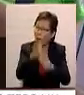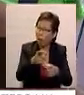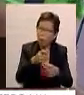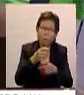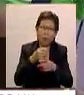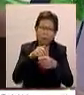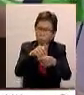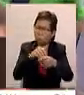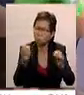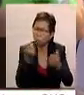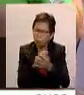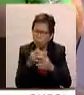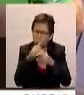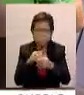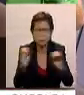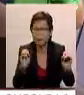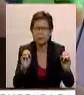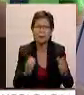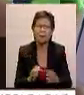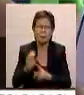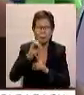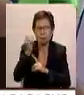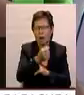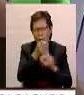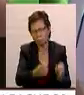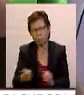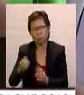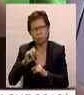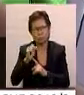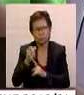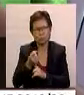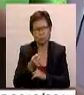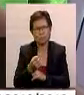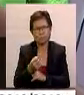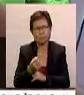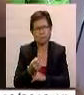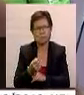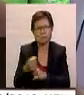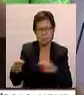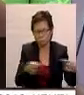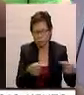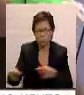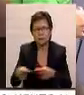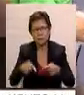bila certain time tu kita persatuan terpaksa menganjurkan satu competition lokal untuk diorang